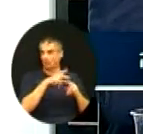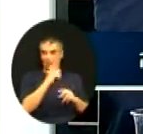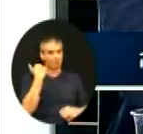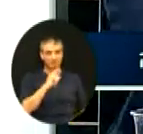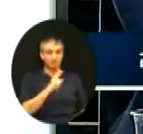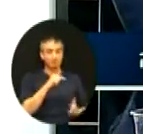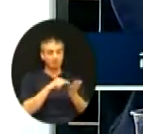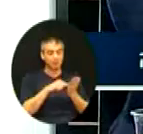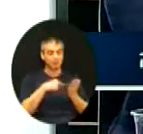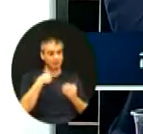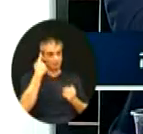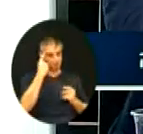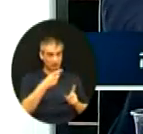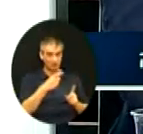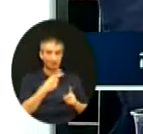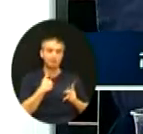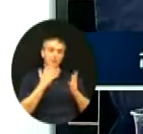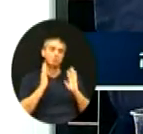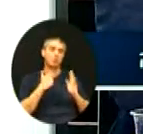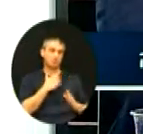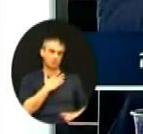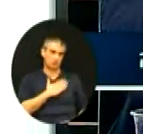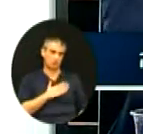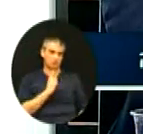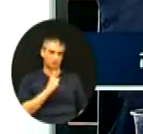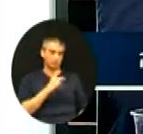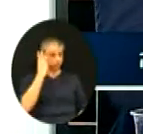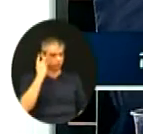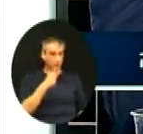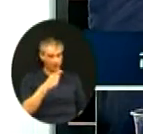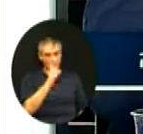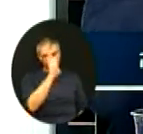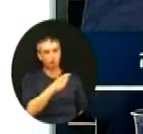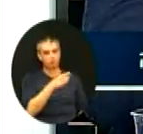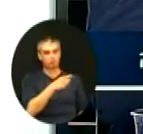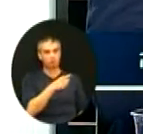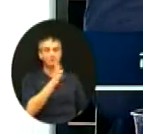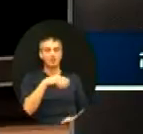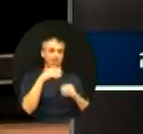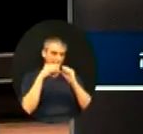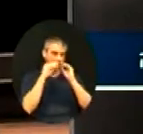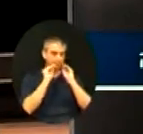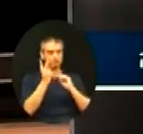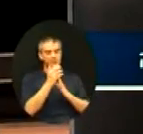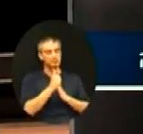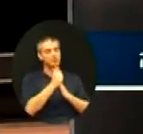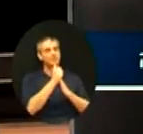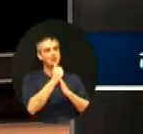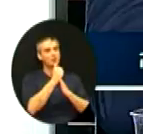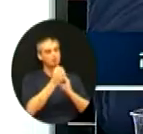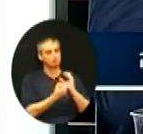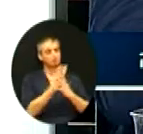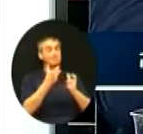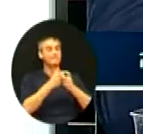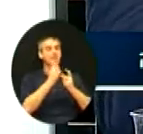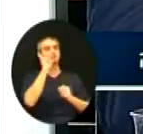היית. ולכן אני חושב, רגע, אני מאוד הייתי רוצה ששלי, אני חושב כדמות, וגם אמיר, יובילו יציאה והקמה